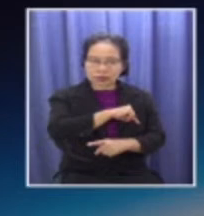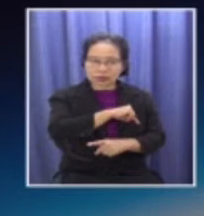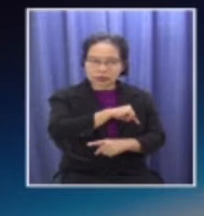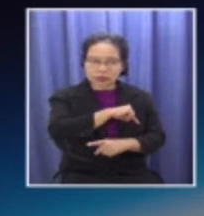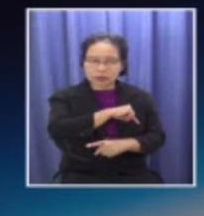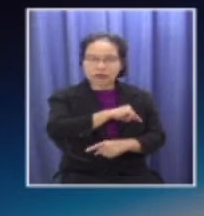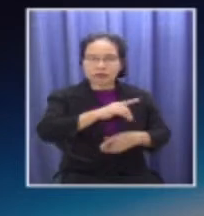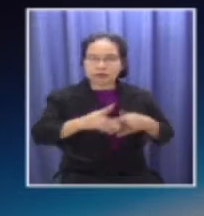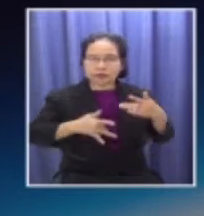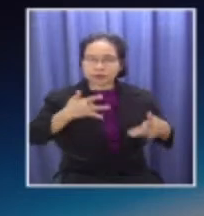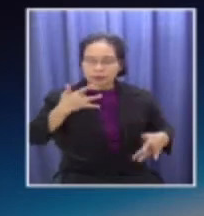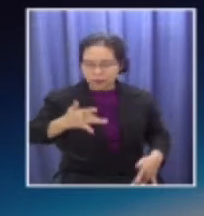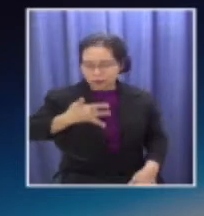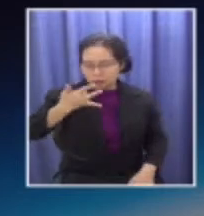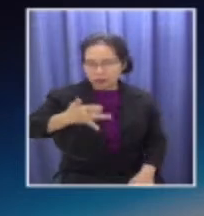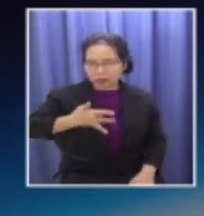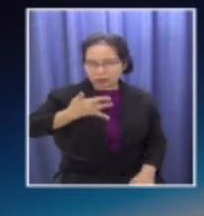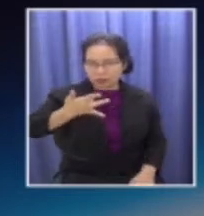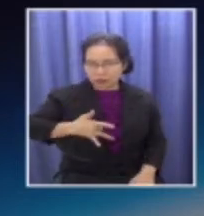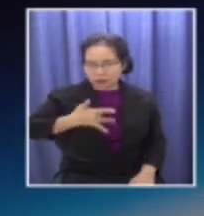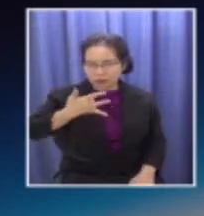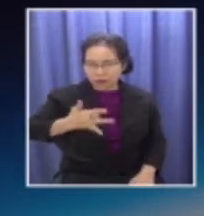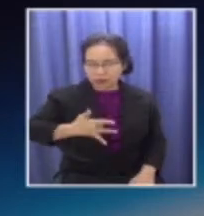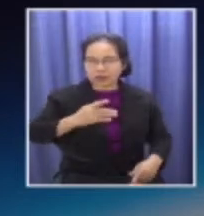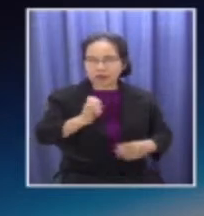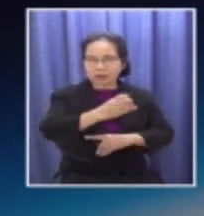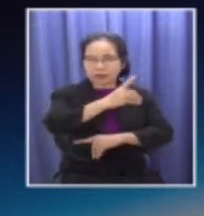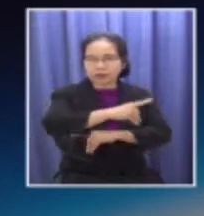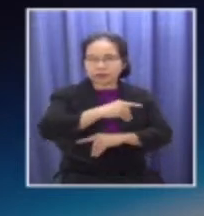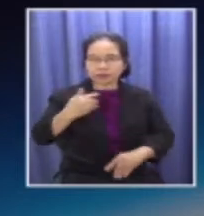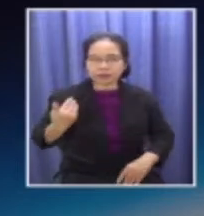wa homobro a wo ma yenya